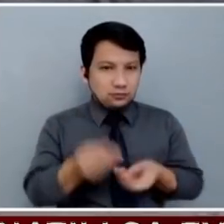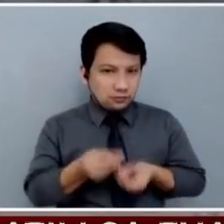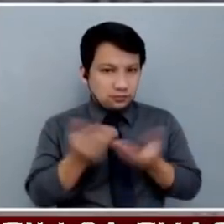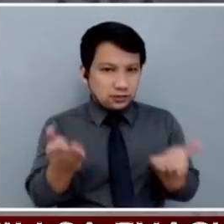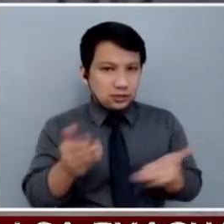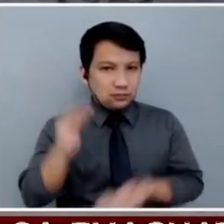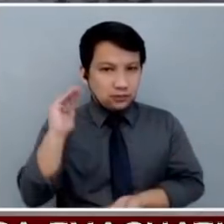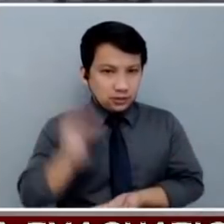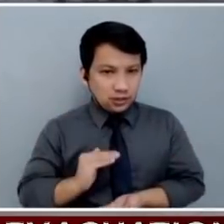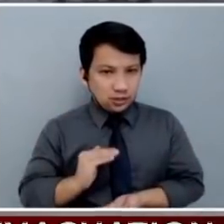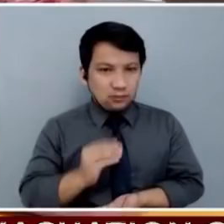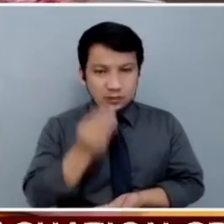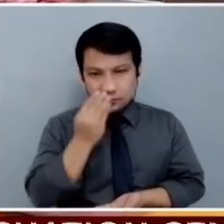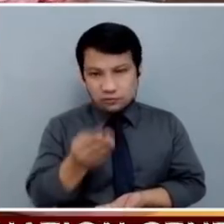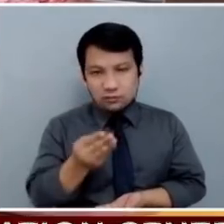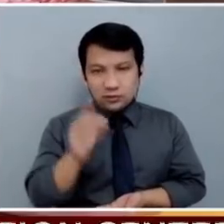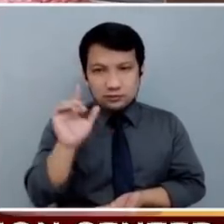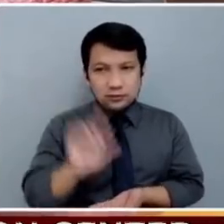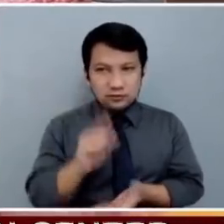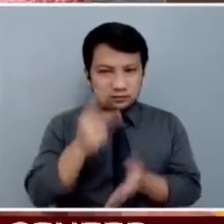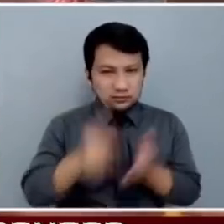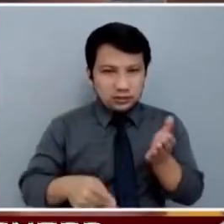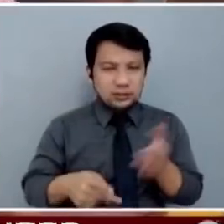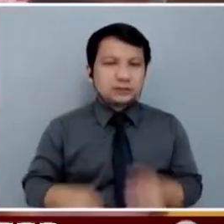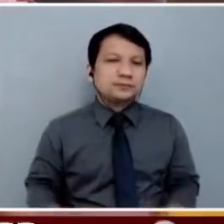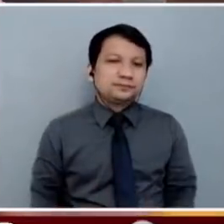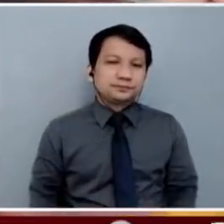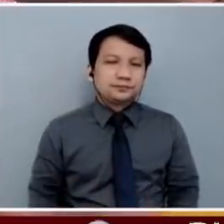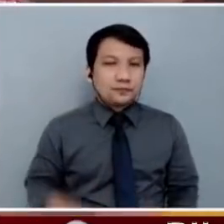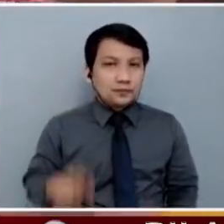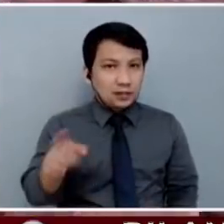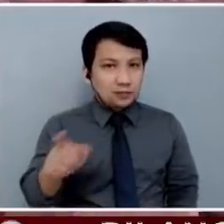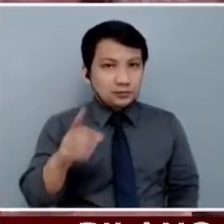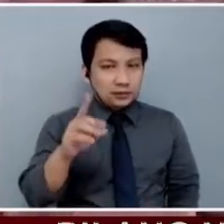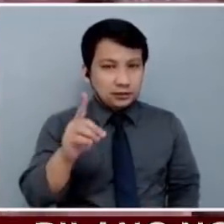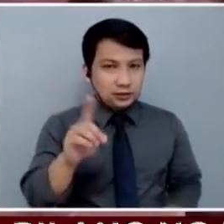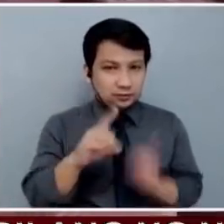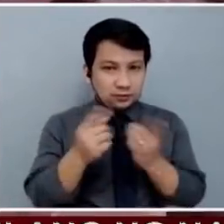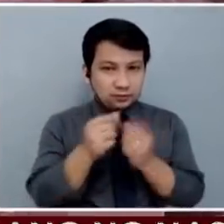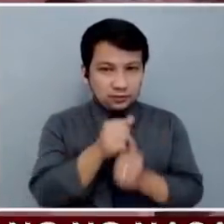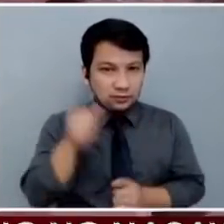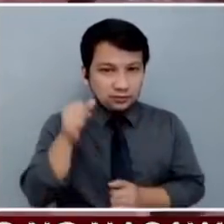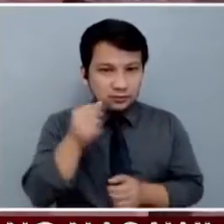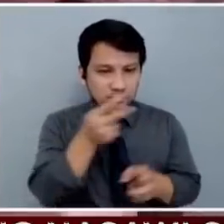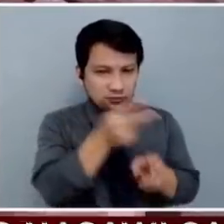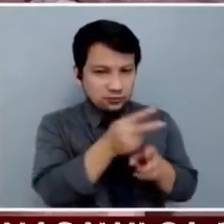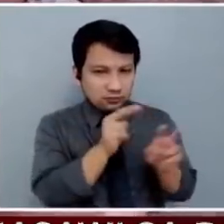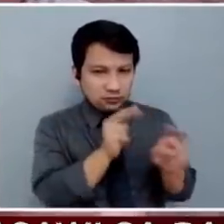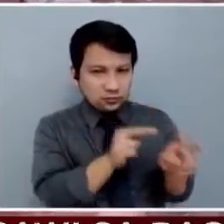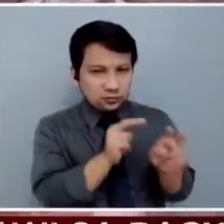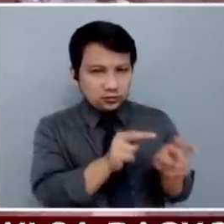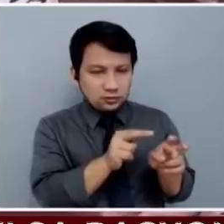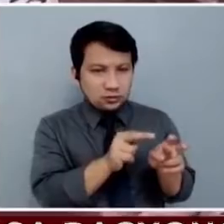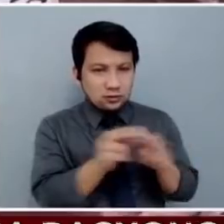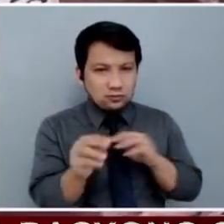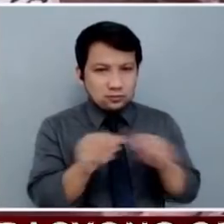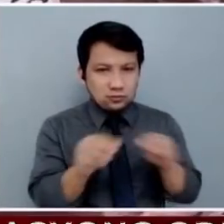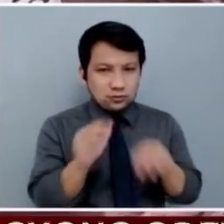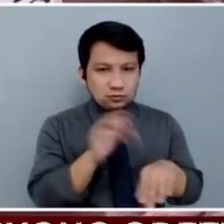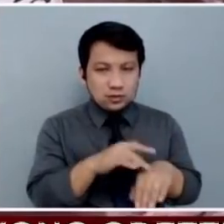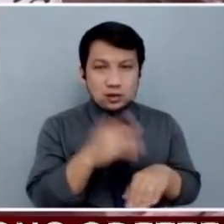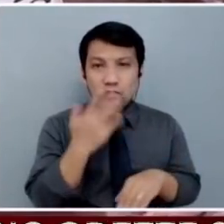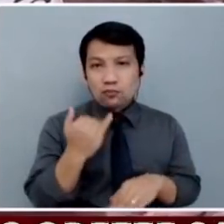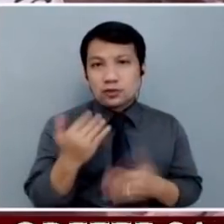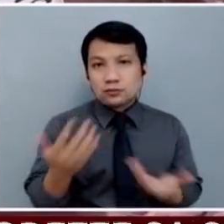mababa ng konti para mabili lang. Ayon sa Department of Agriculture, minomonitor na nila ang mga paggalaw ng presyo